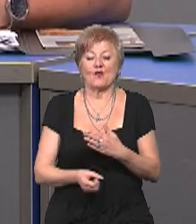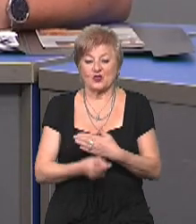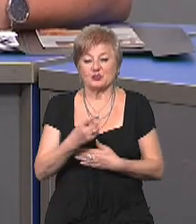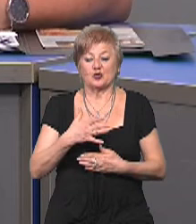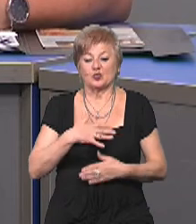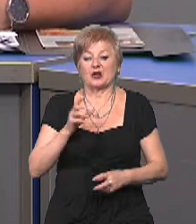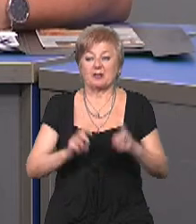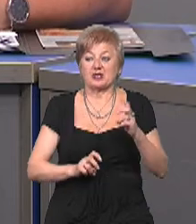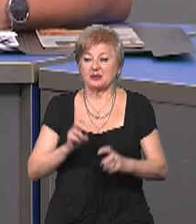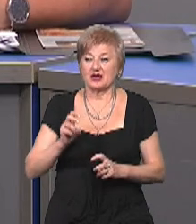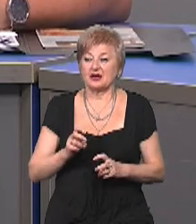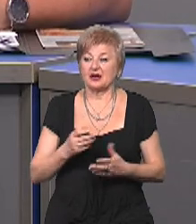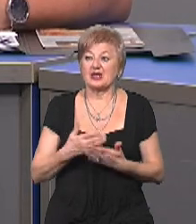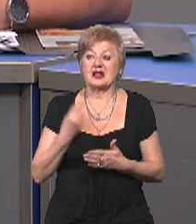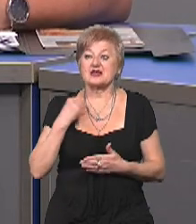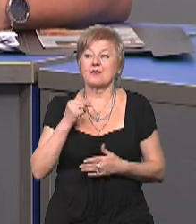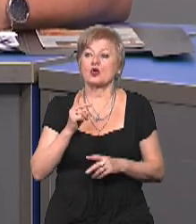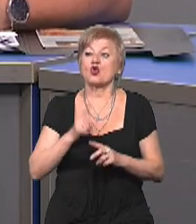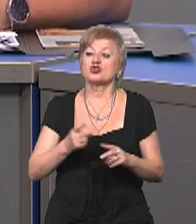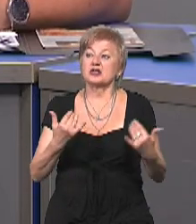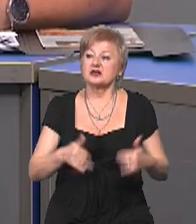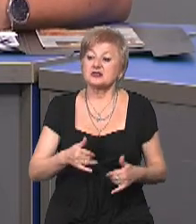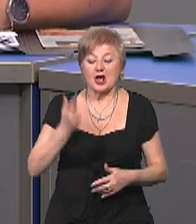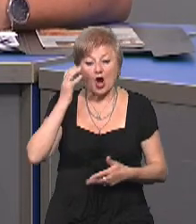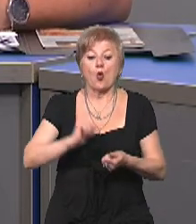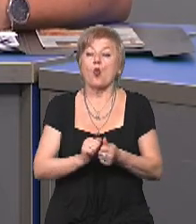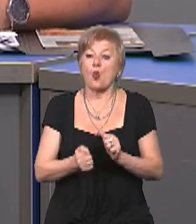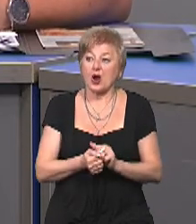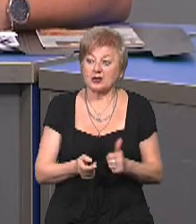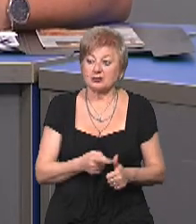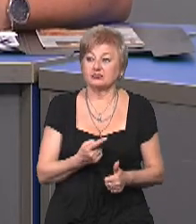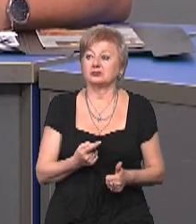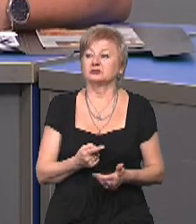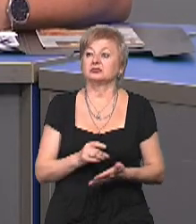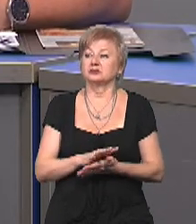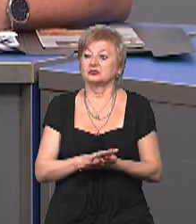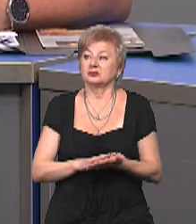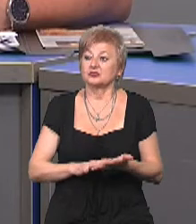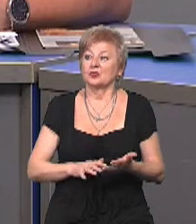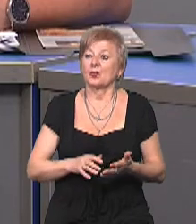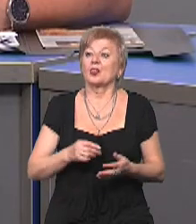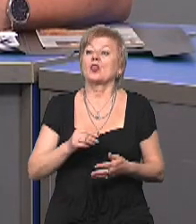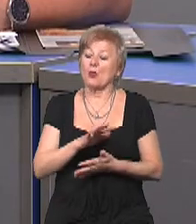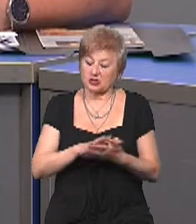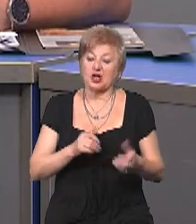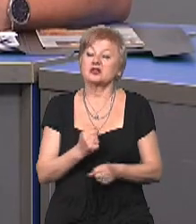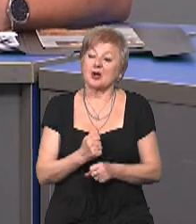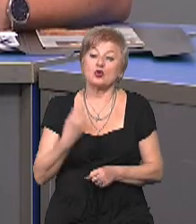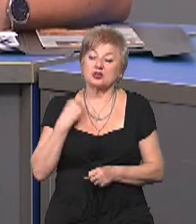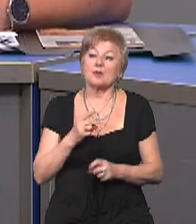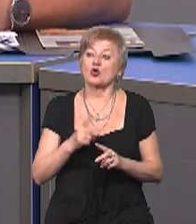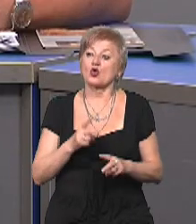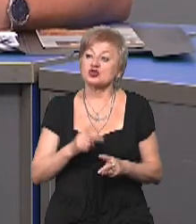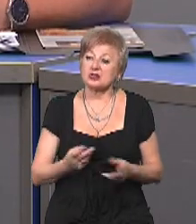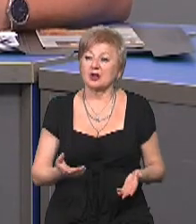наших предприятиях. Например, на Запорожстале это проблема с углями. Вот продолжает стабильно работать комбинат Запорожсталь.